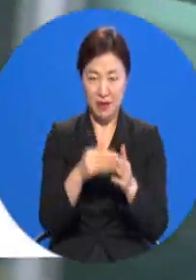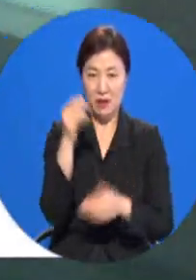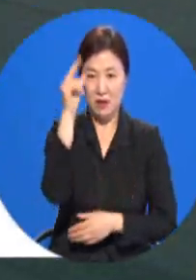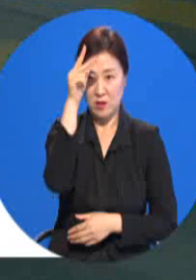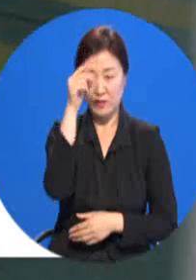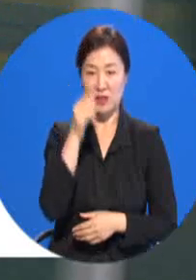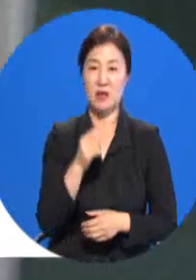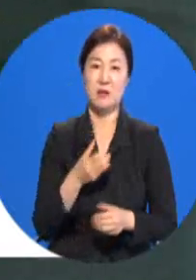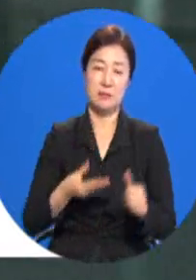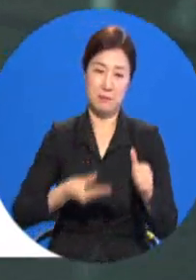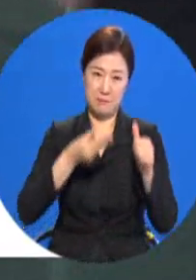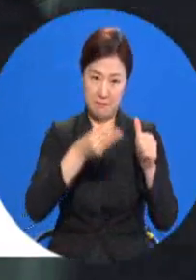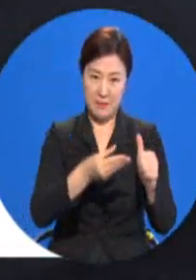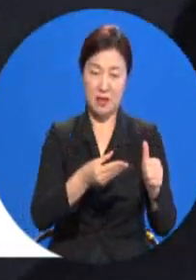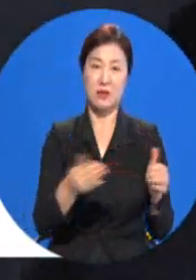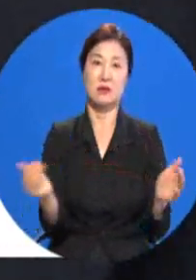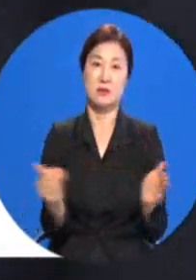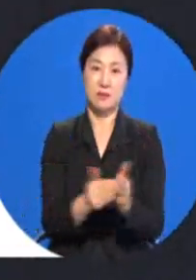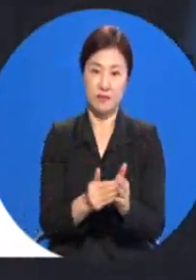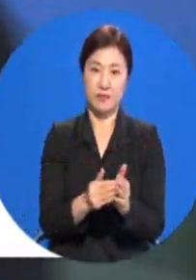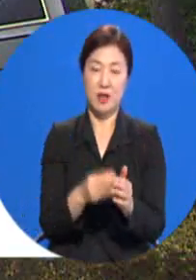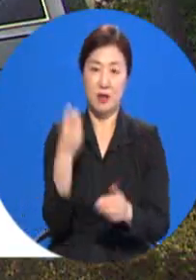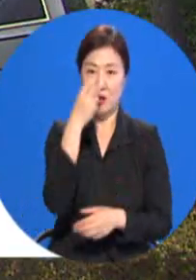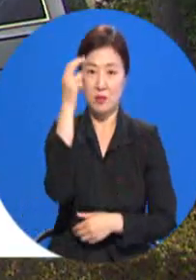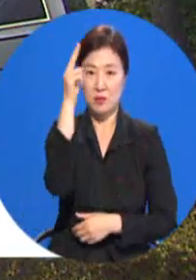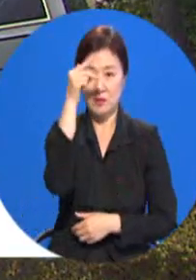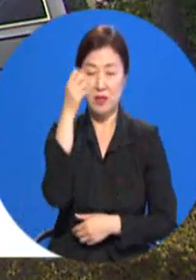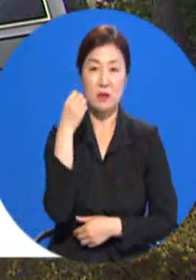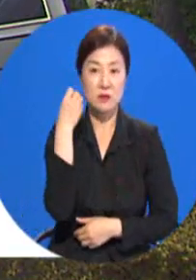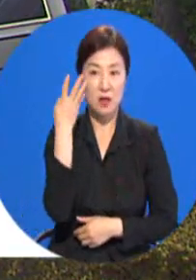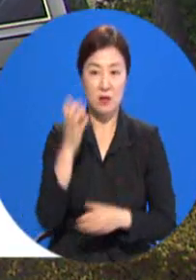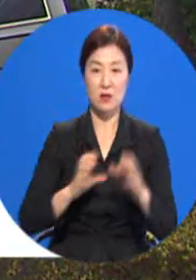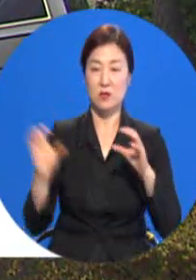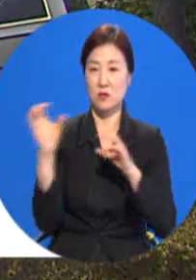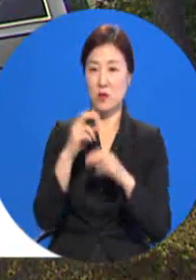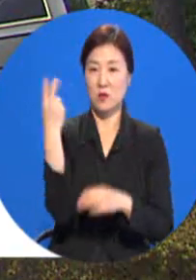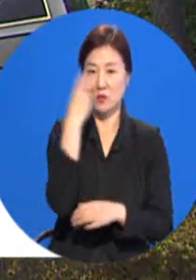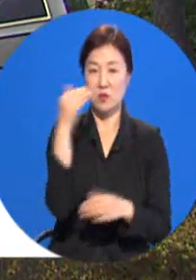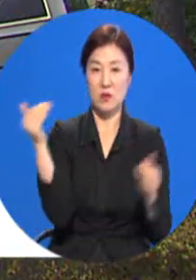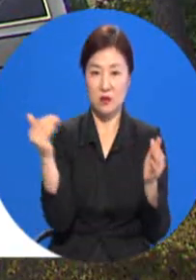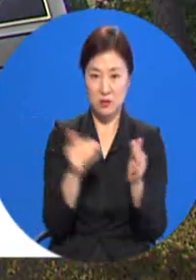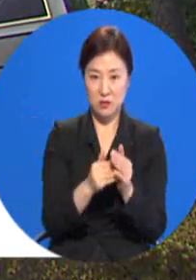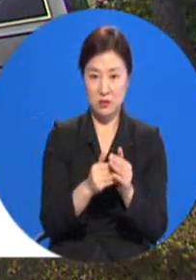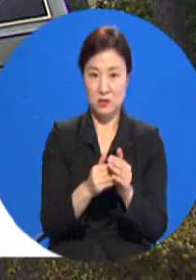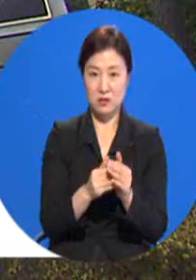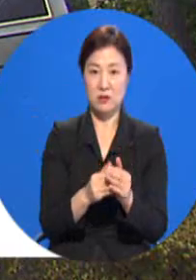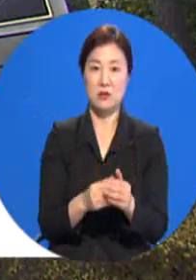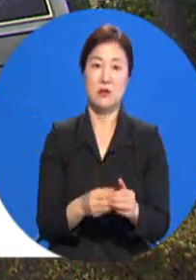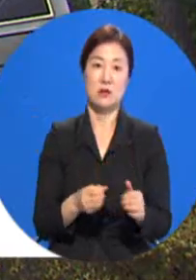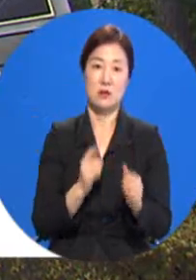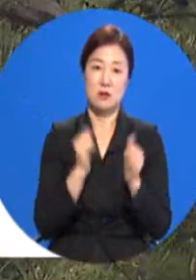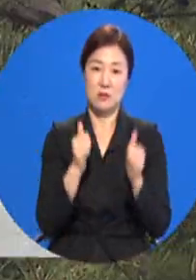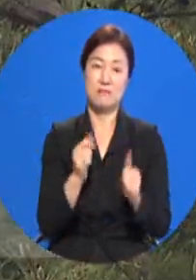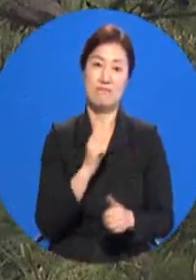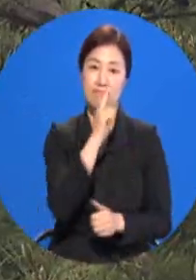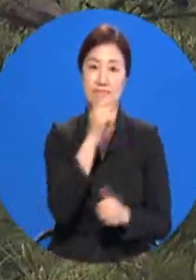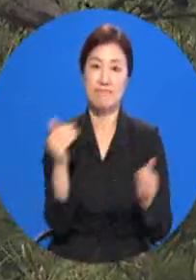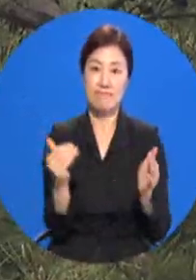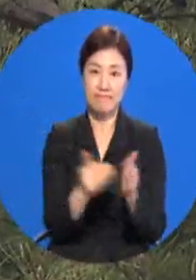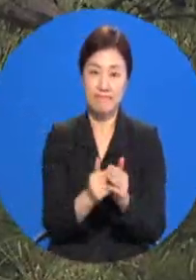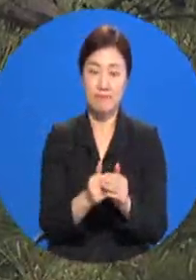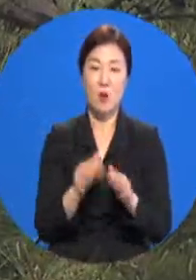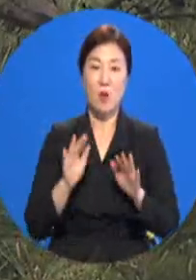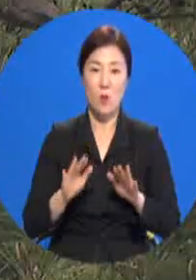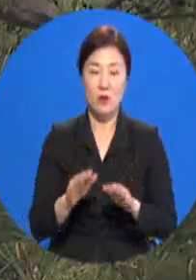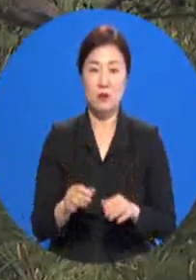기소 의견으로 검찰에 송치했고 검찰 역시 넉 달의 보강 수사 끝에 불구속 기소 결정을 내렸습니다.